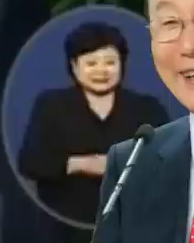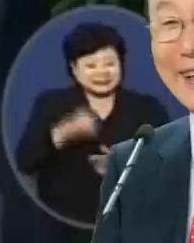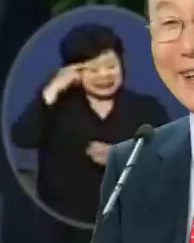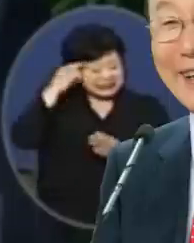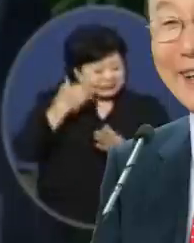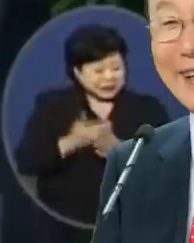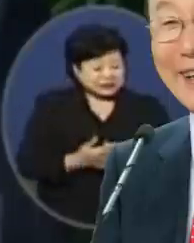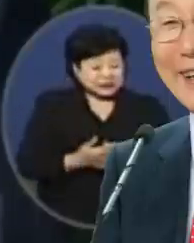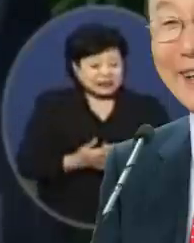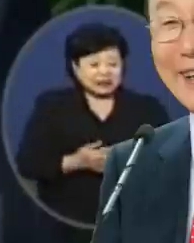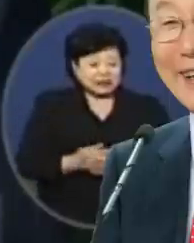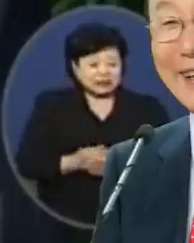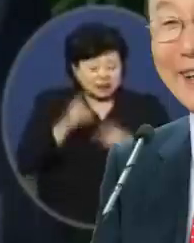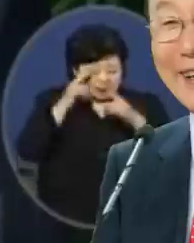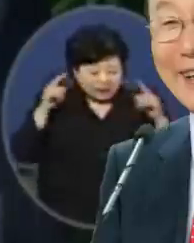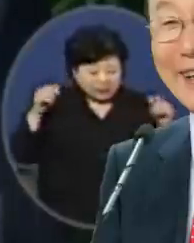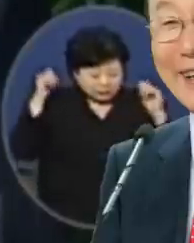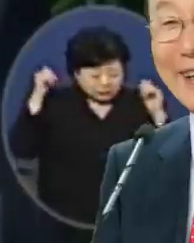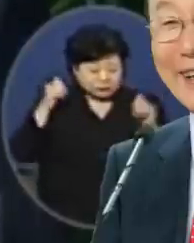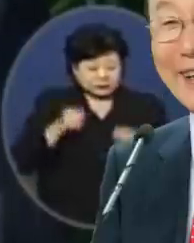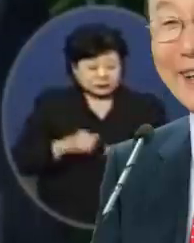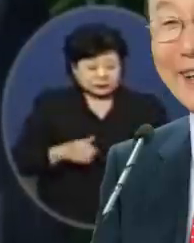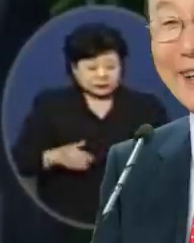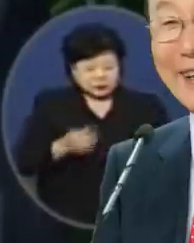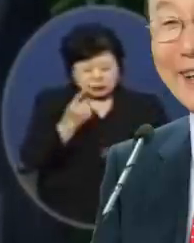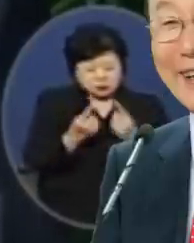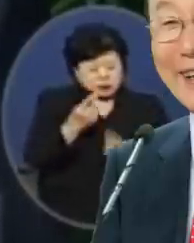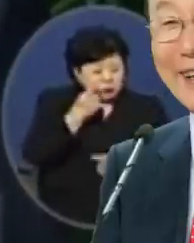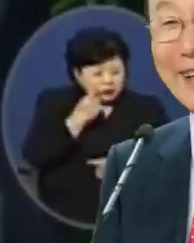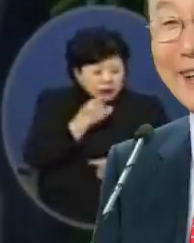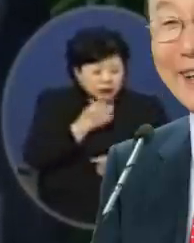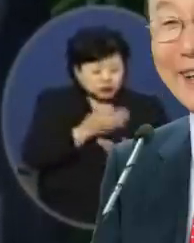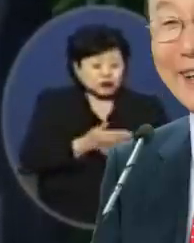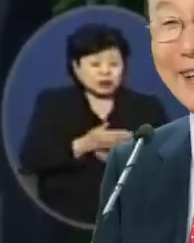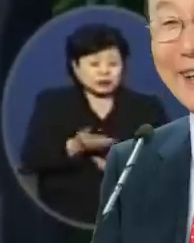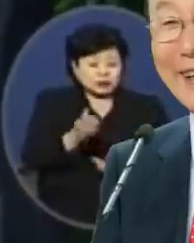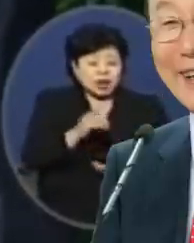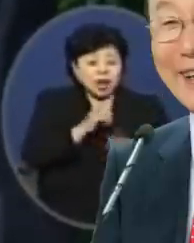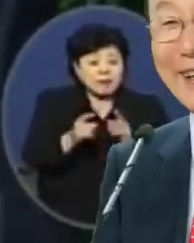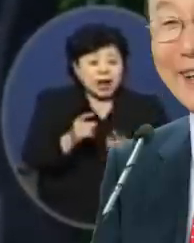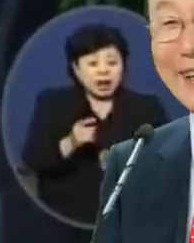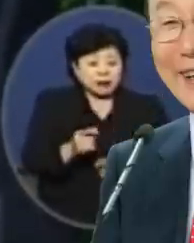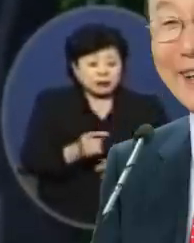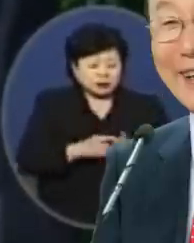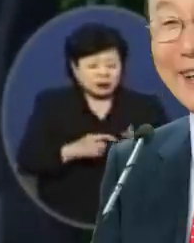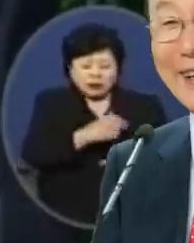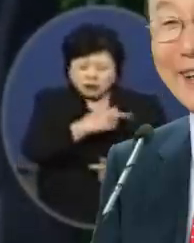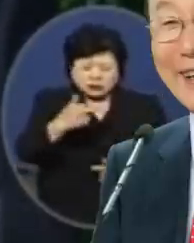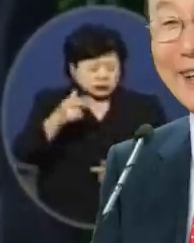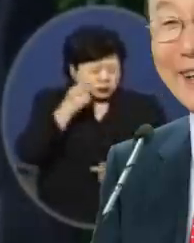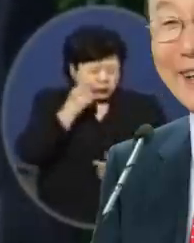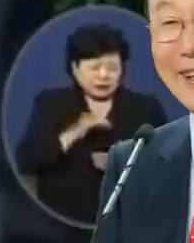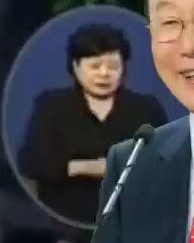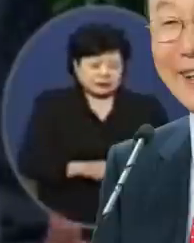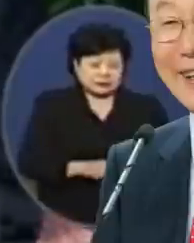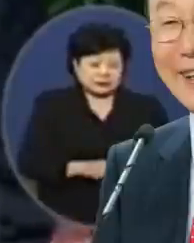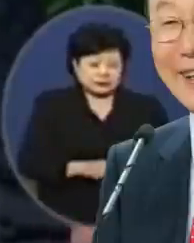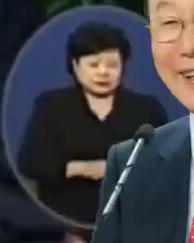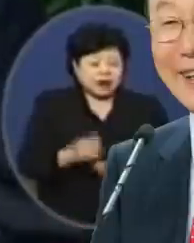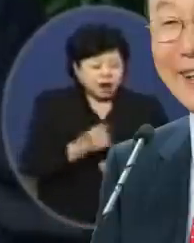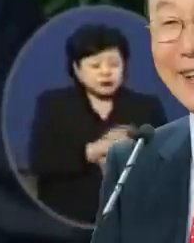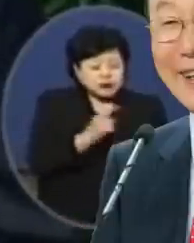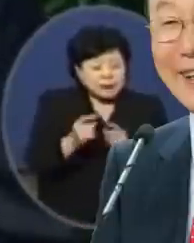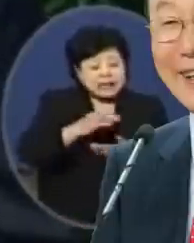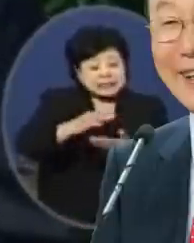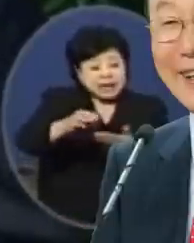대학, 박사, 학사 비교할 수 없습니다. 중요하지만은 말에 비교할 수 없습니다. 여러분은 엄청난